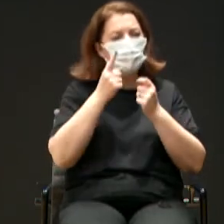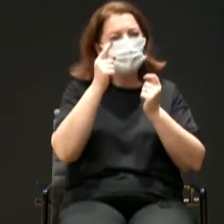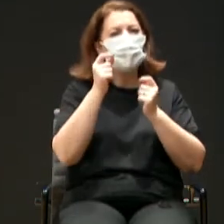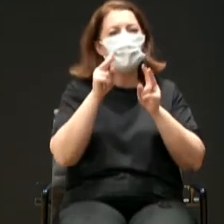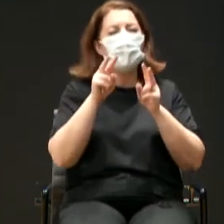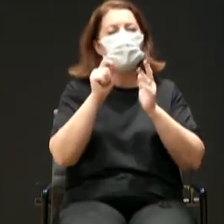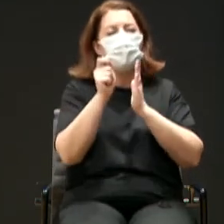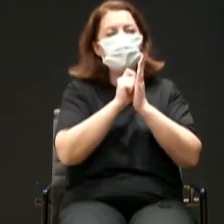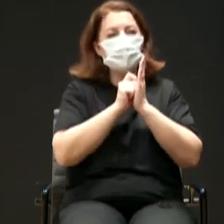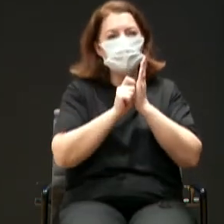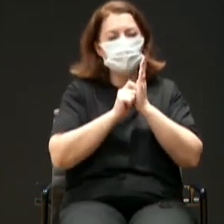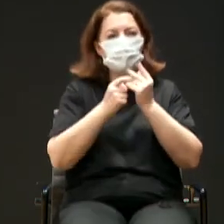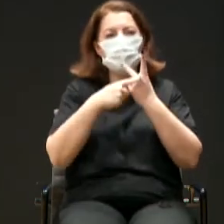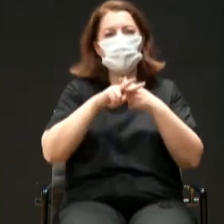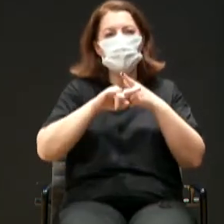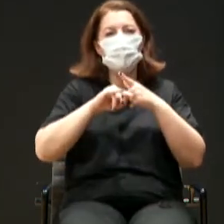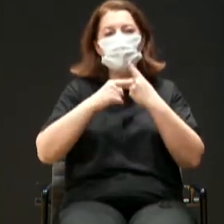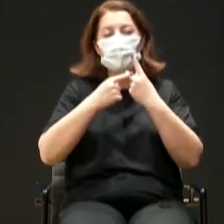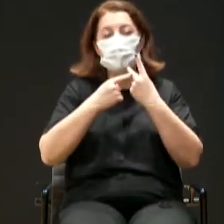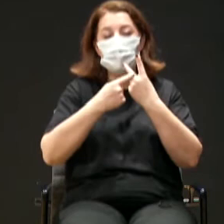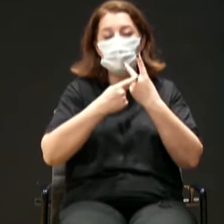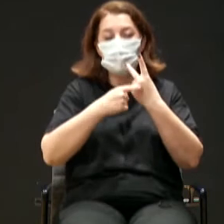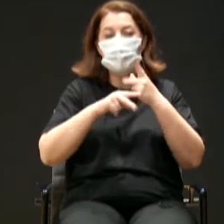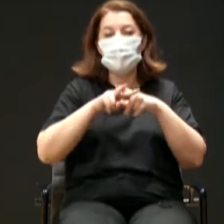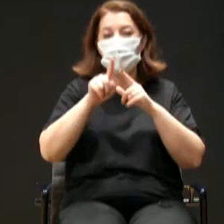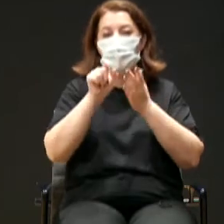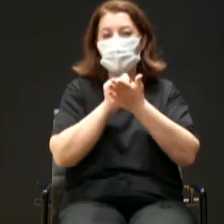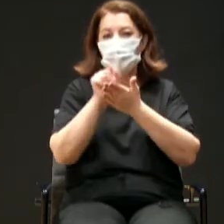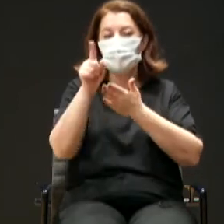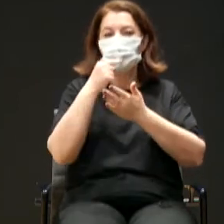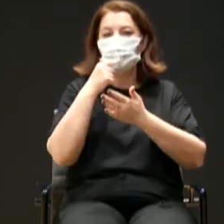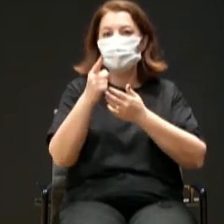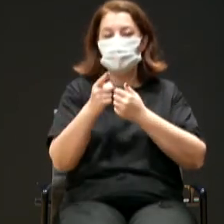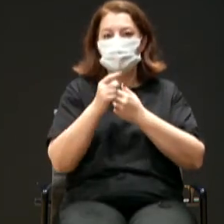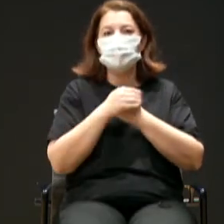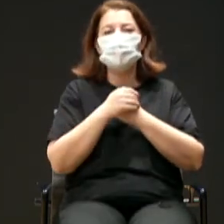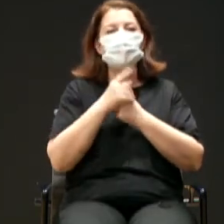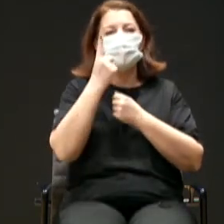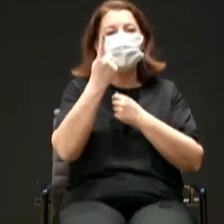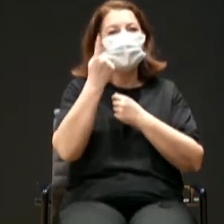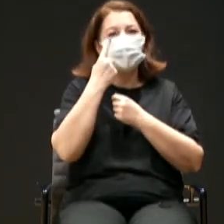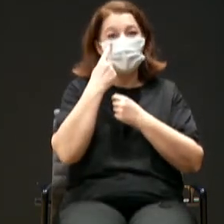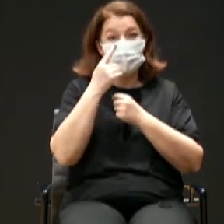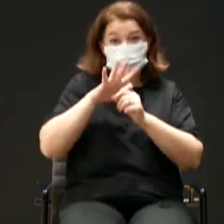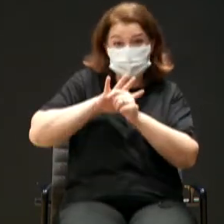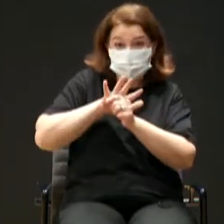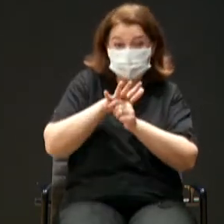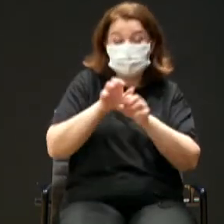Efendi'ye. Yahya Efendi mektuba cevap verir. Mektup şöyledir. Bir devlette zulüm